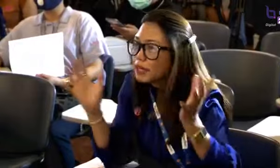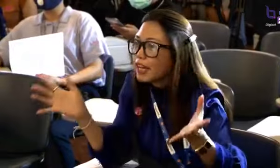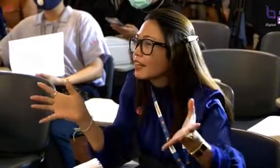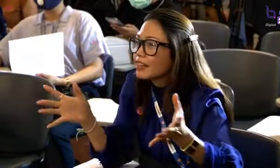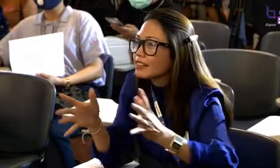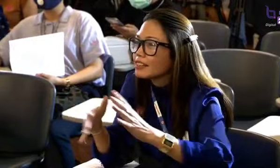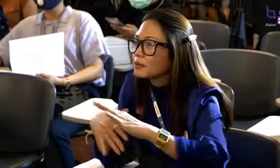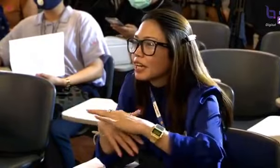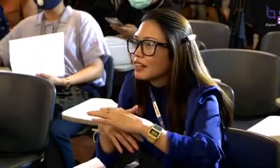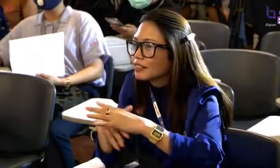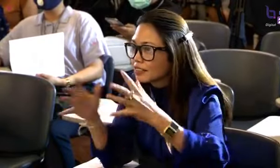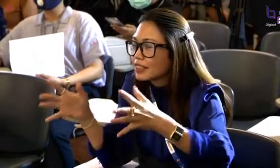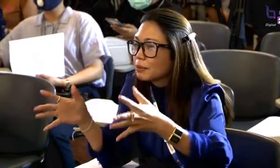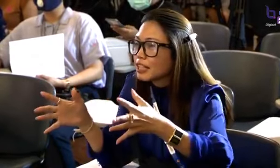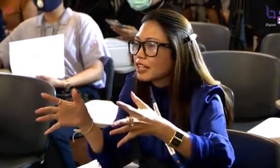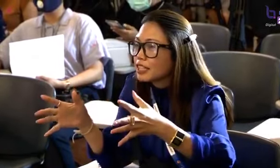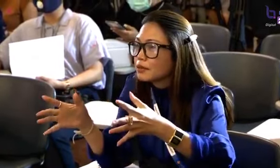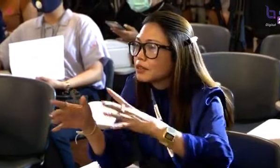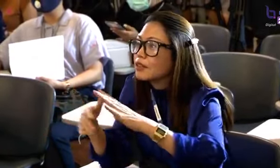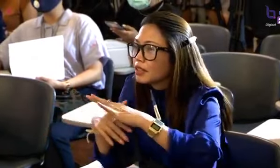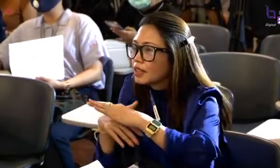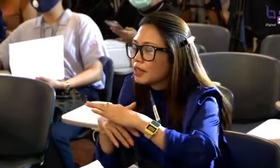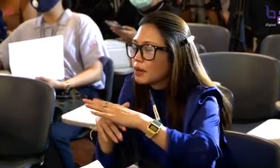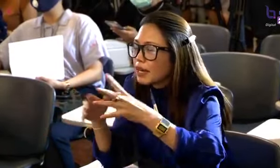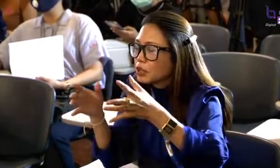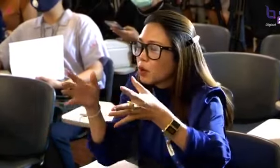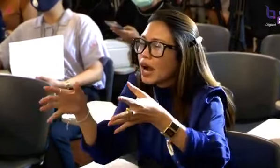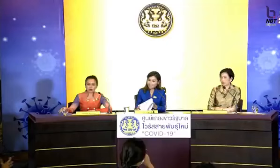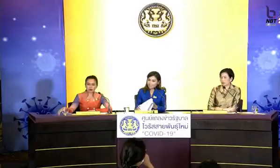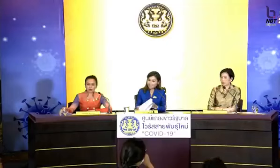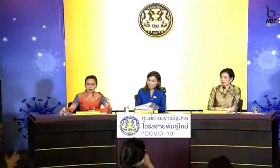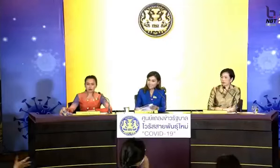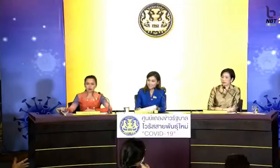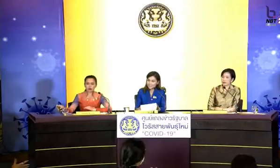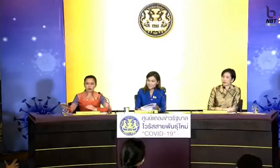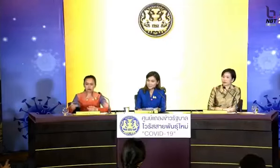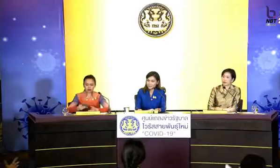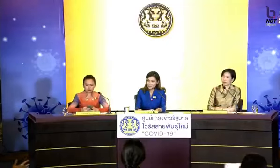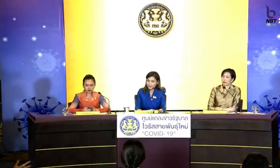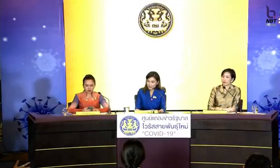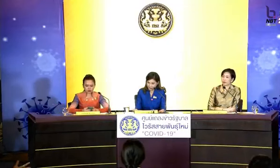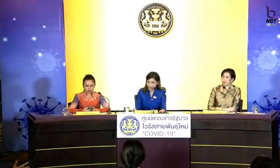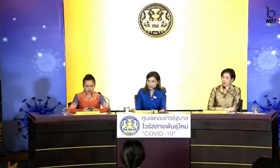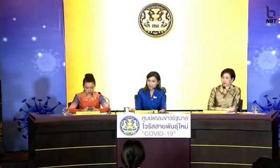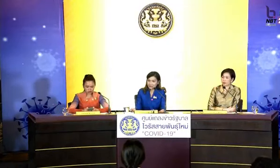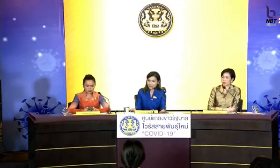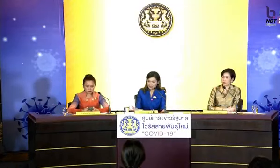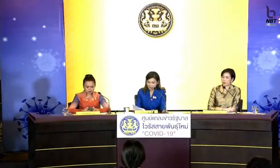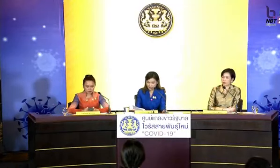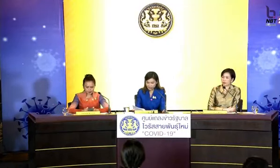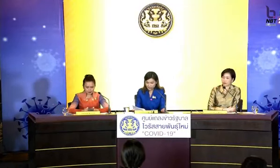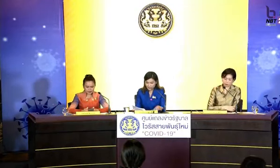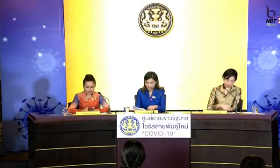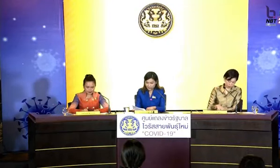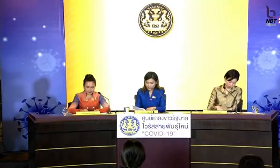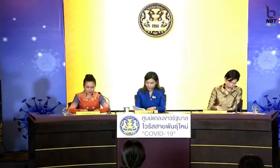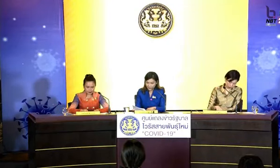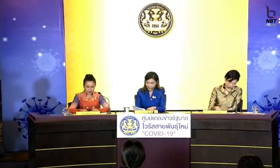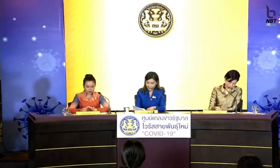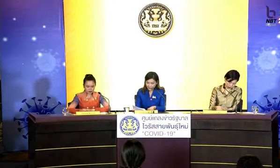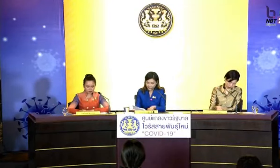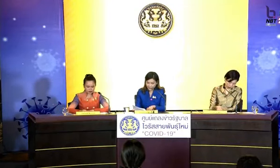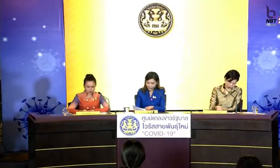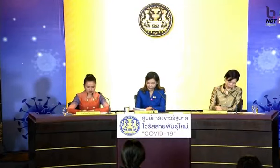คือทั่วประเทศเลยคือทั้งประเทศ ความเป็นห่วงเหมือน ความว่าถือว่าปิดนี่ปิดทั้ง ใช่ค่ะค่ะ